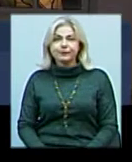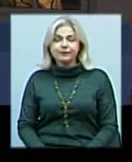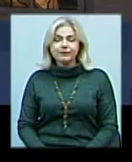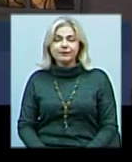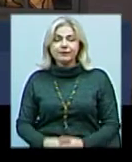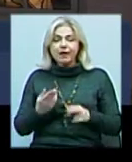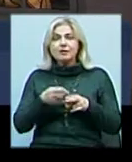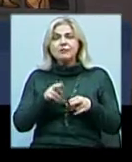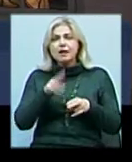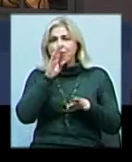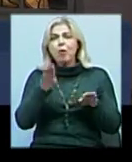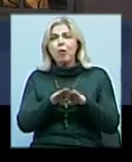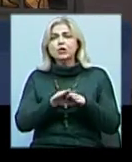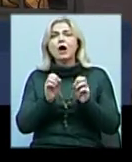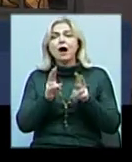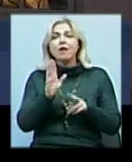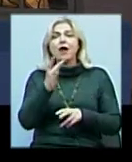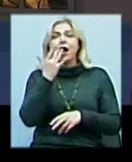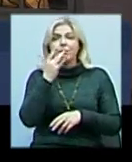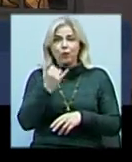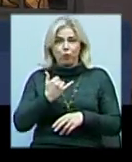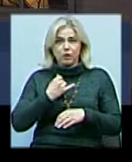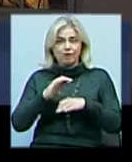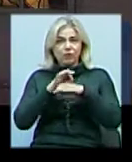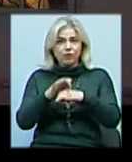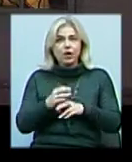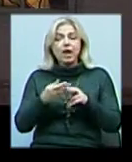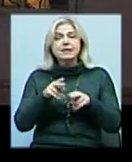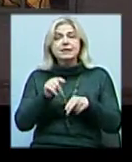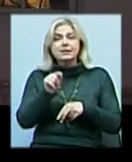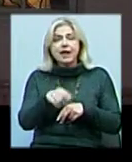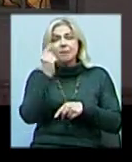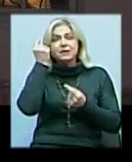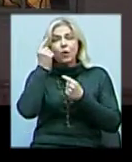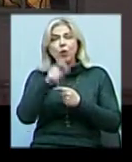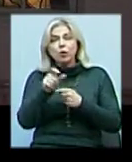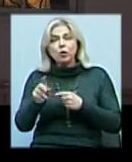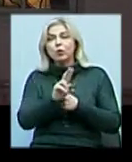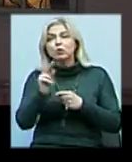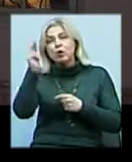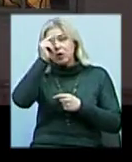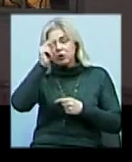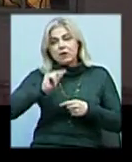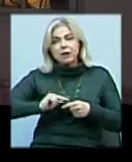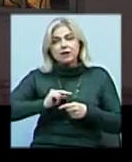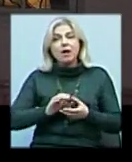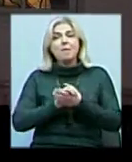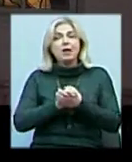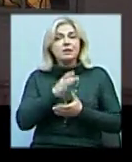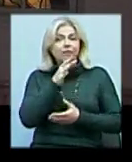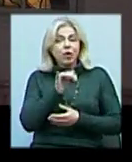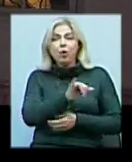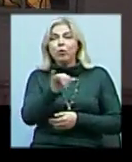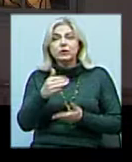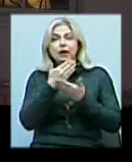Це схоже на те, що в Америці у нас відбувається, тому що це психологи, які навчились працювати в мирний час. У них немає досвіду,